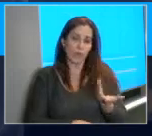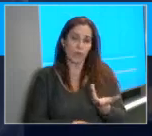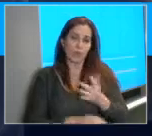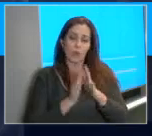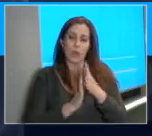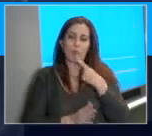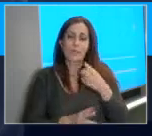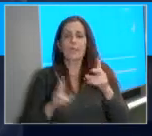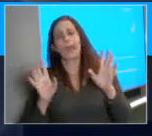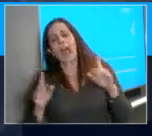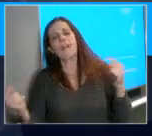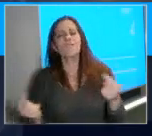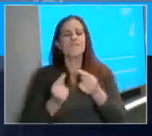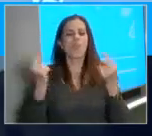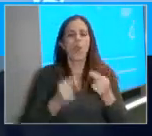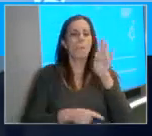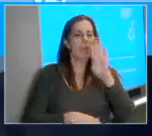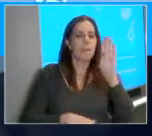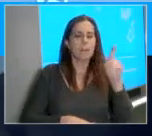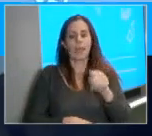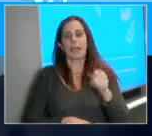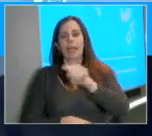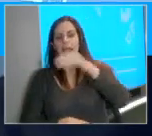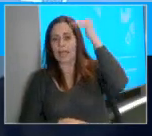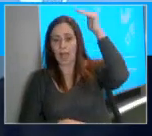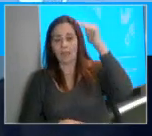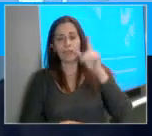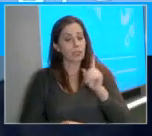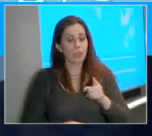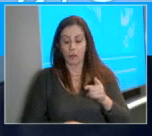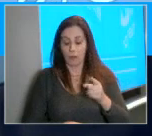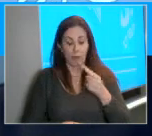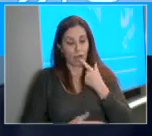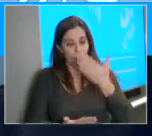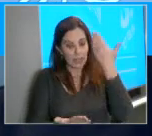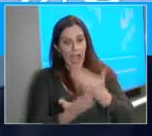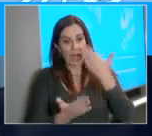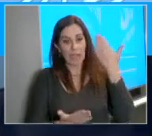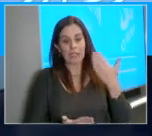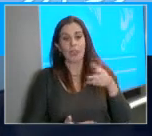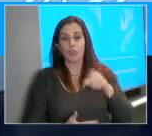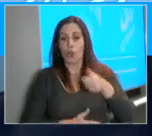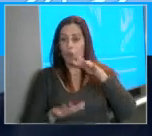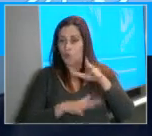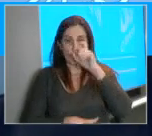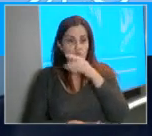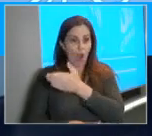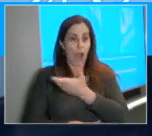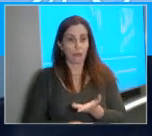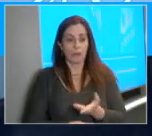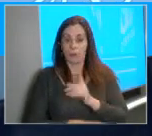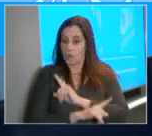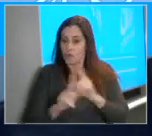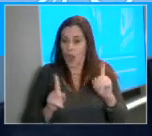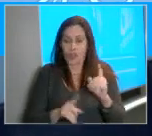מה שאומרים פה זה כאילו הוויכוח בין נתניהו לבין גנץ, כאשר צריך גם לשים את העמדות האמיתיות. מלבד זה שיש ראש ממשלה מושחת,